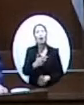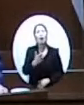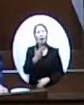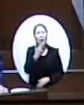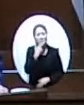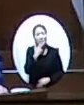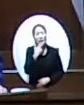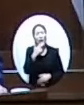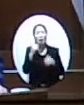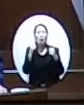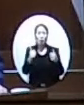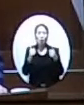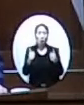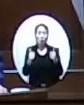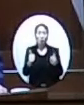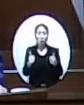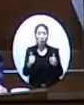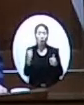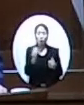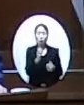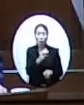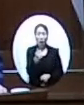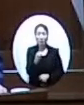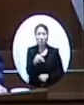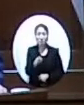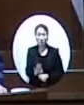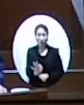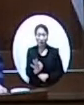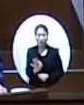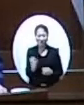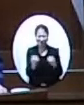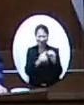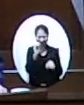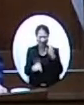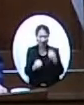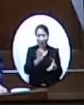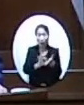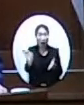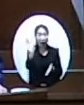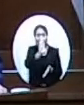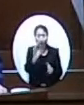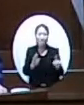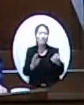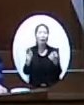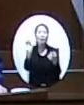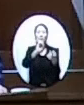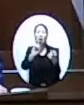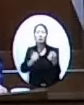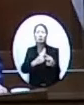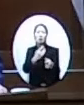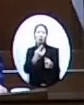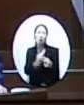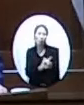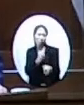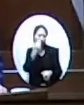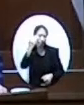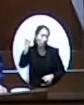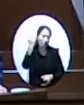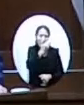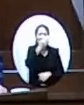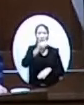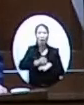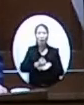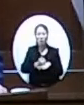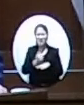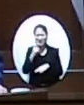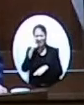가장 큰 장점이며 합성 화학 물질을 전혀 사용하지 않은 100% 천연재료로 만들어져 유해